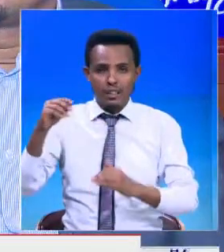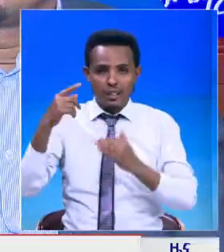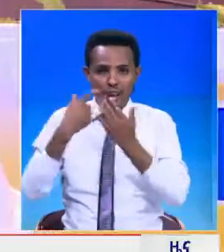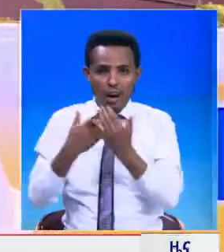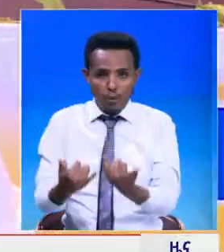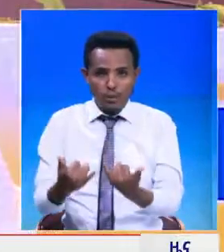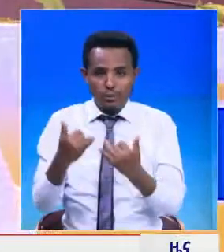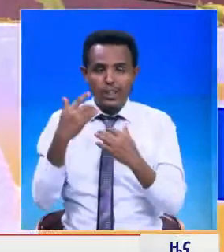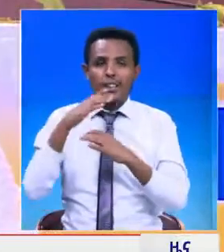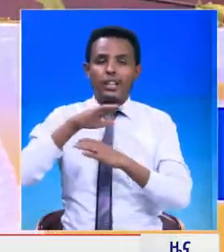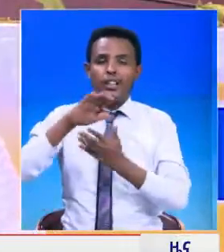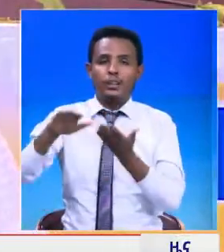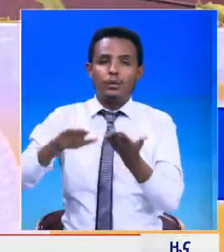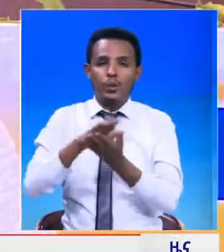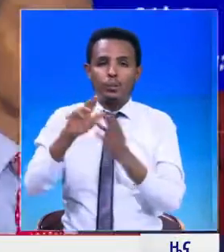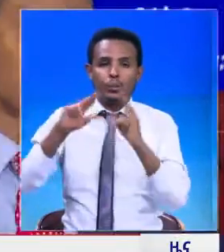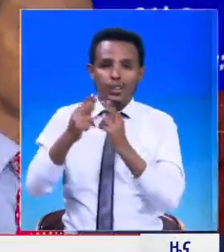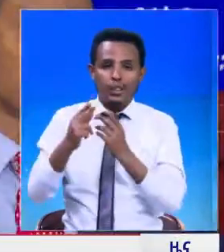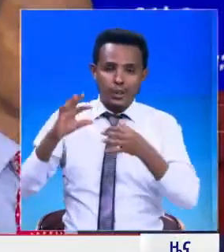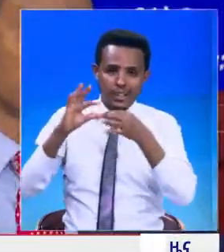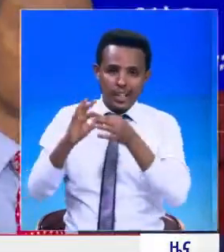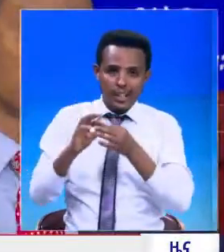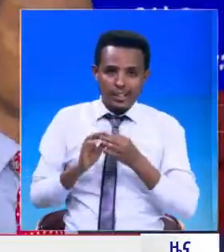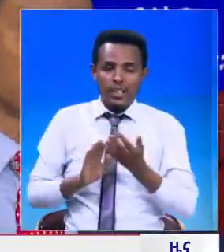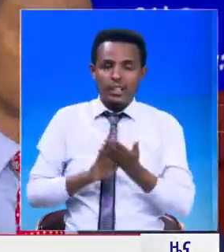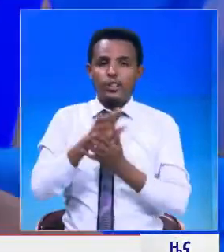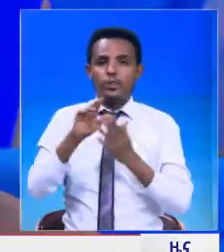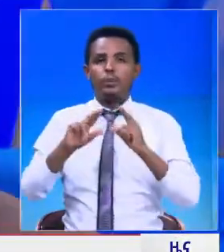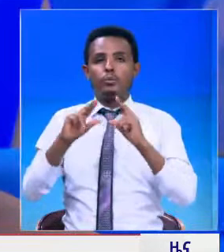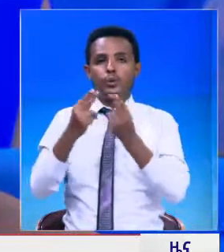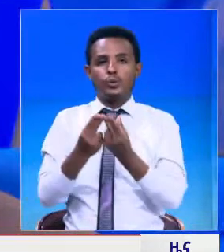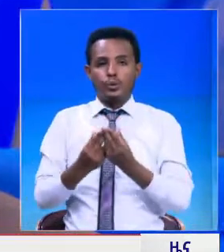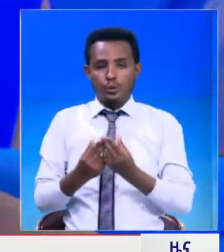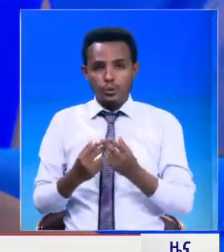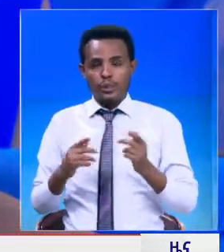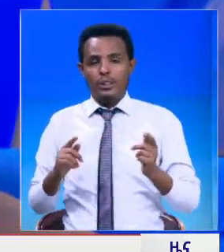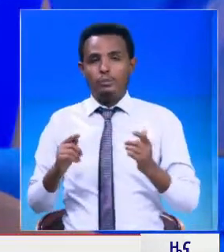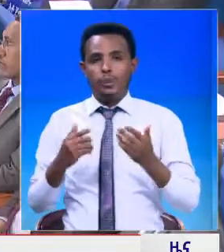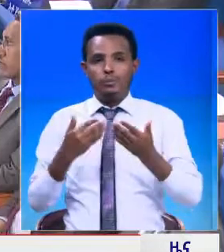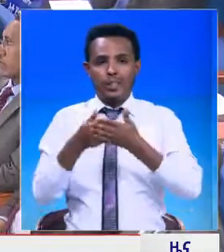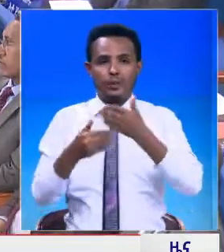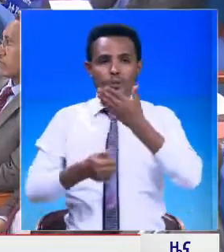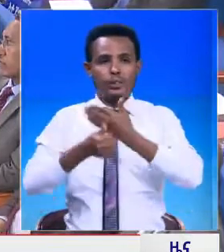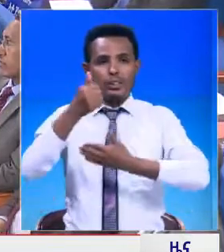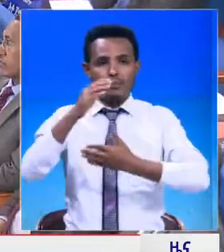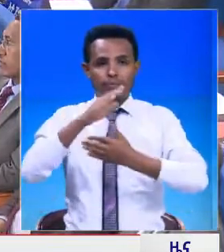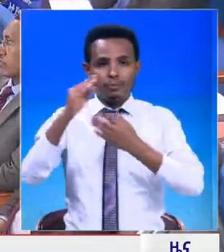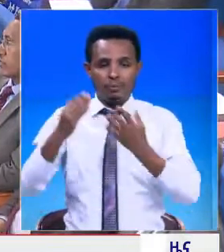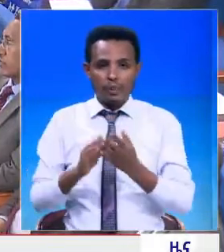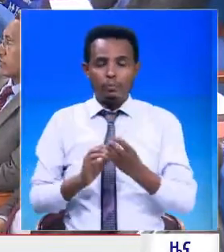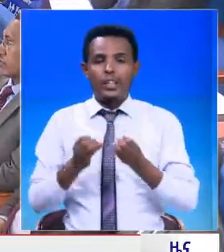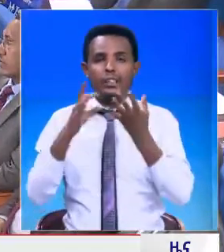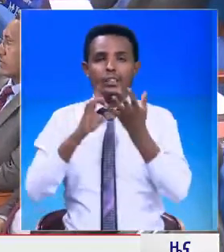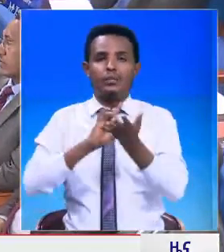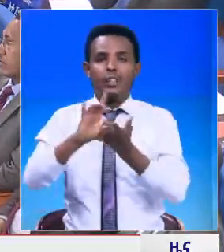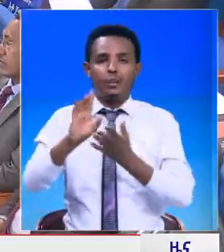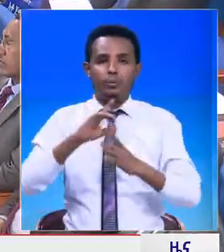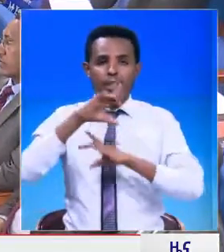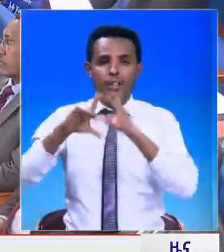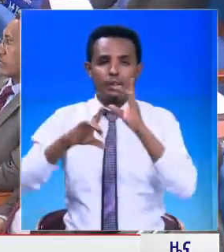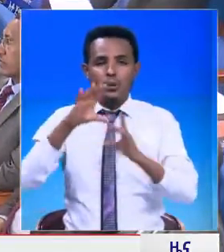የትግራይ ወራሪ ቡድን ጋር በተያያዘና በሌሎች የሽብር ቡድኑ አጋሮች በሚደርሱ ጥቃቶች በርካታ ተፈናቃዮች በክልሉ ይገኛሉ።